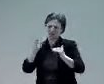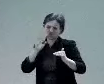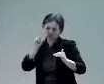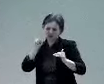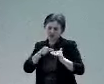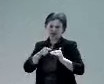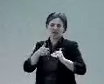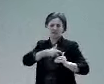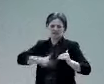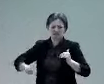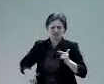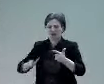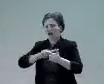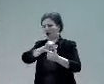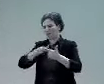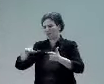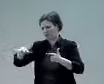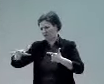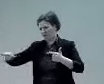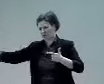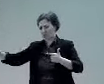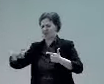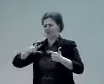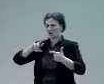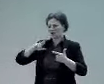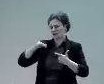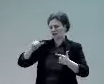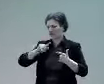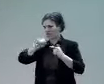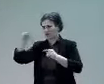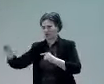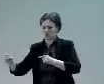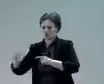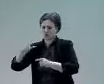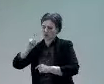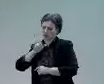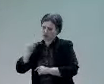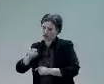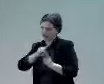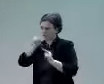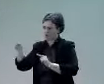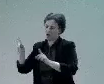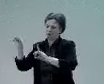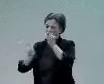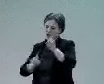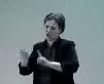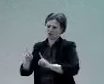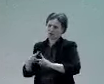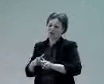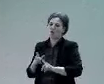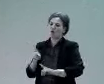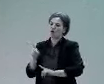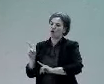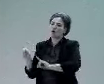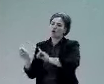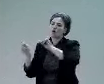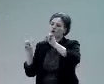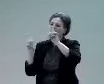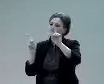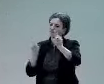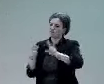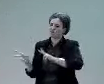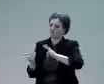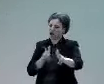sindacali, come quelle in solidarietà ai migranti, da Riace a Catania a Milano, come quelle dei Fridays for Future straordinariamente partecipate,